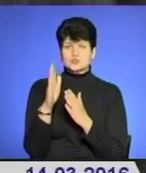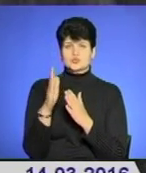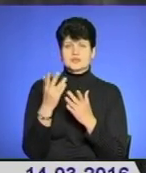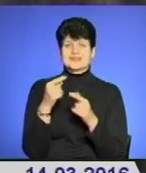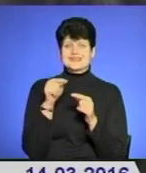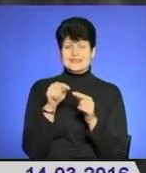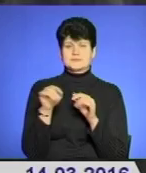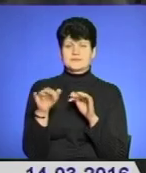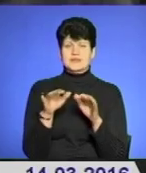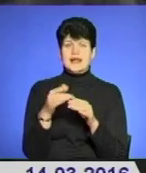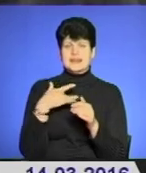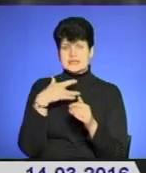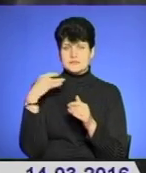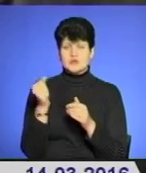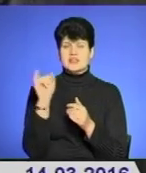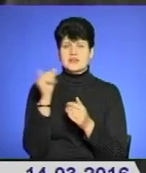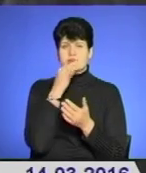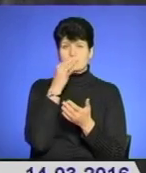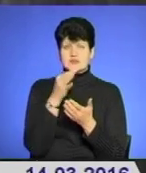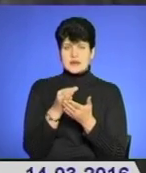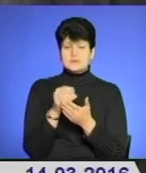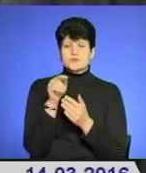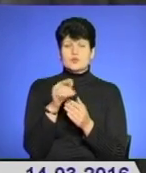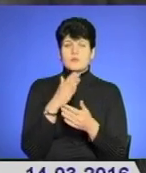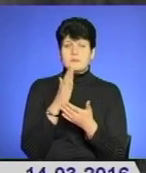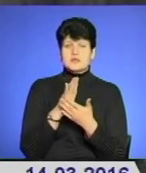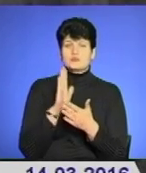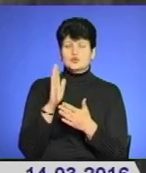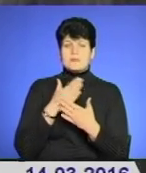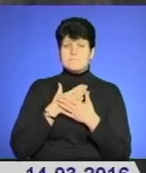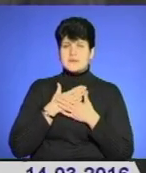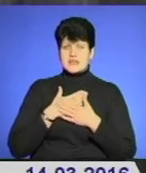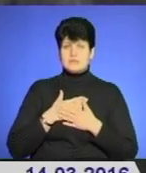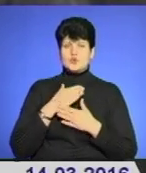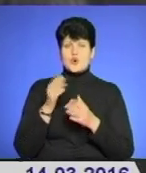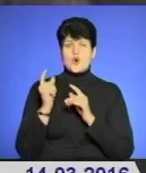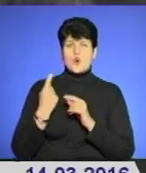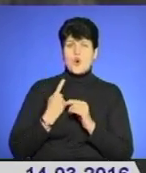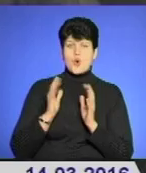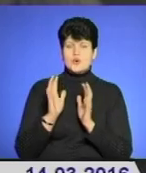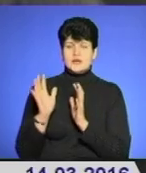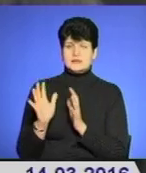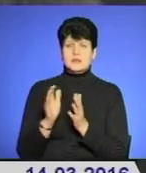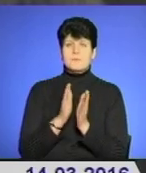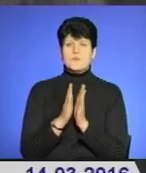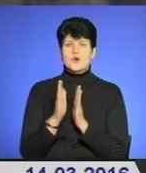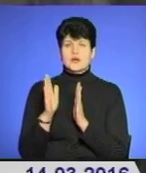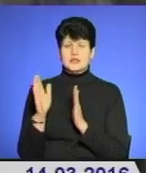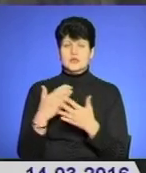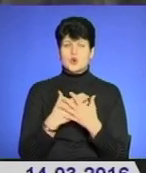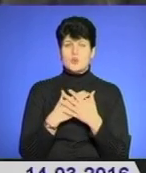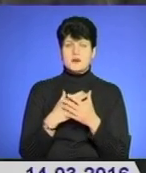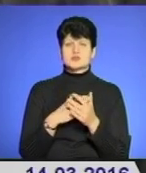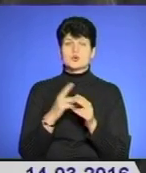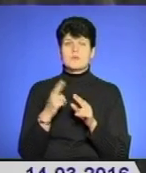такі речі, як дисциплінованість і відповідальність. Тому мені буде приємно охороняти громадський порядок, громадську безпеку.